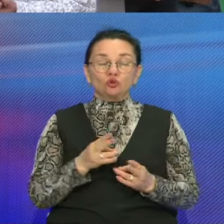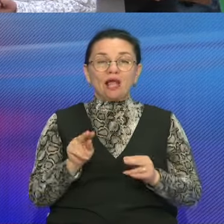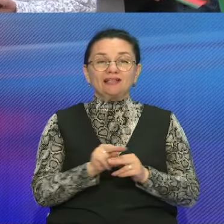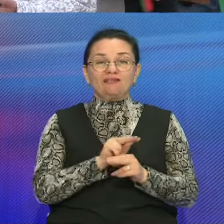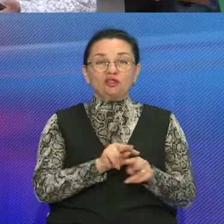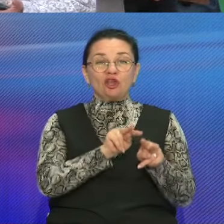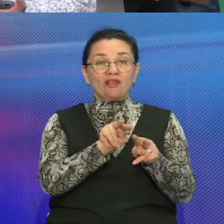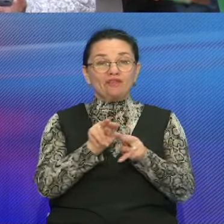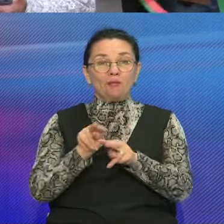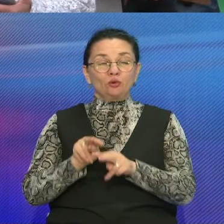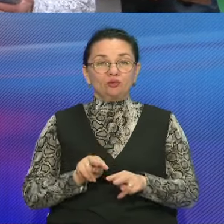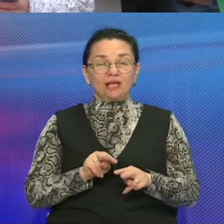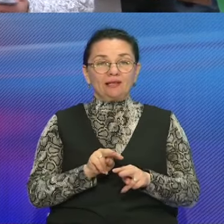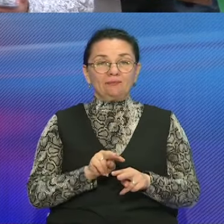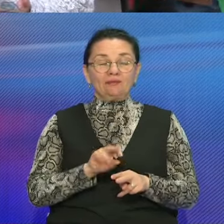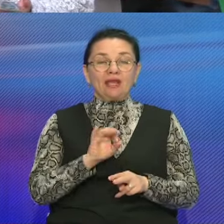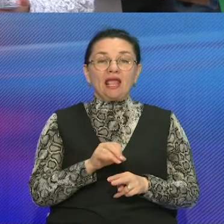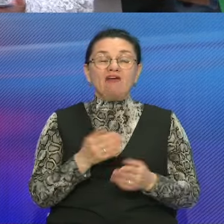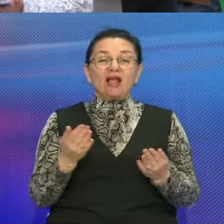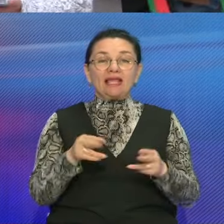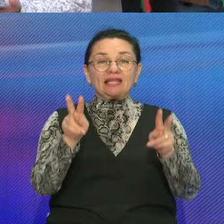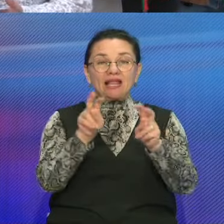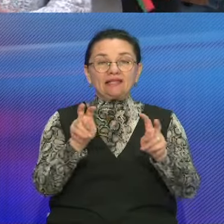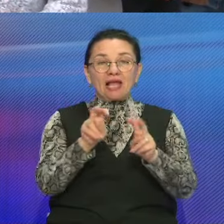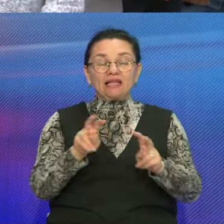и в каких-то диагностических